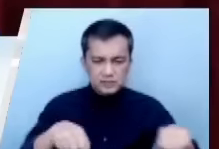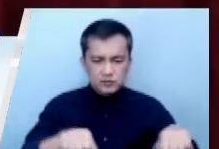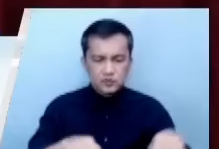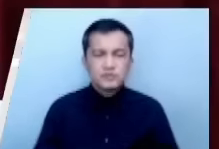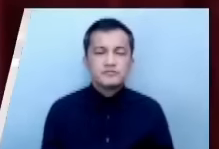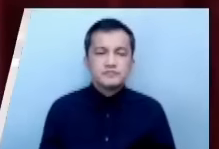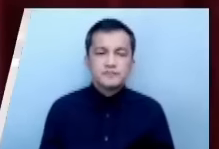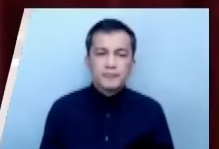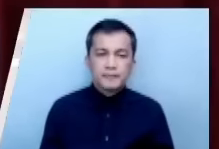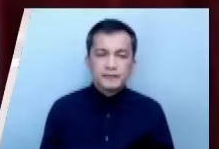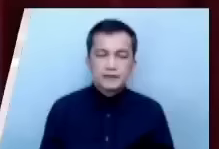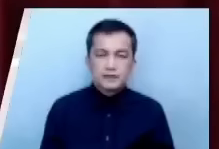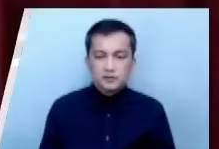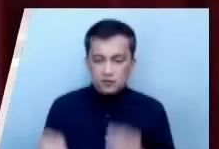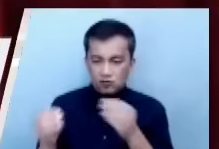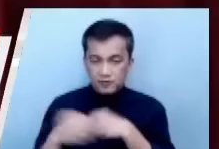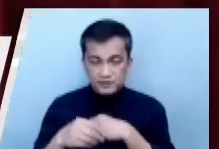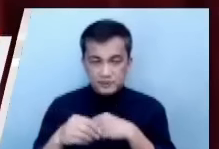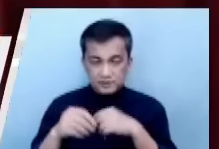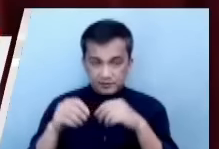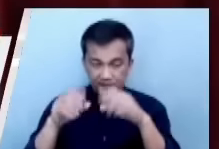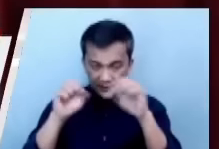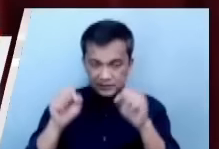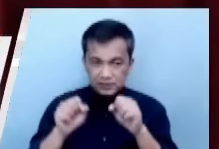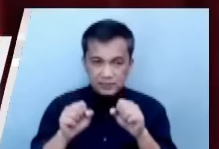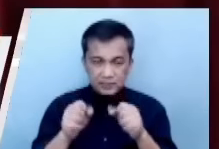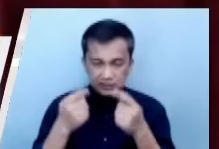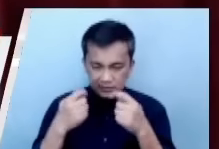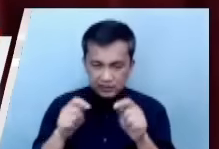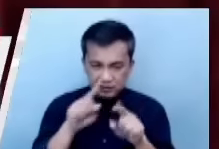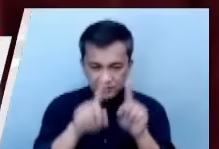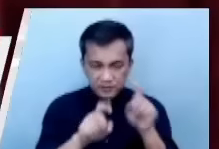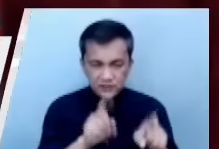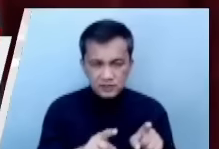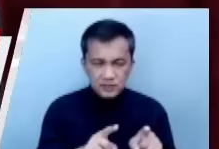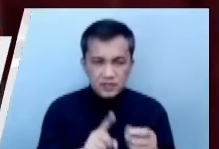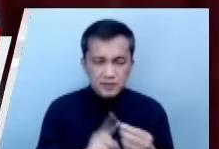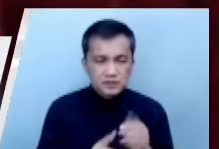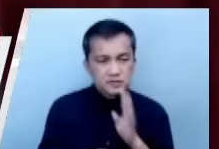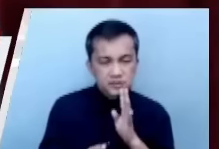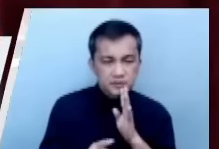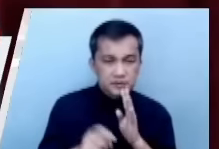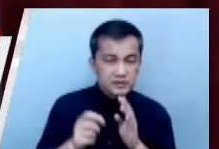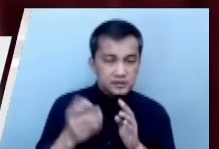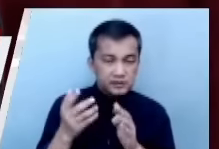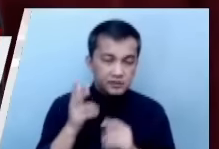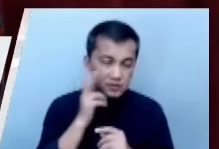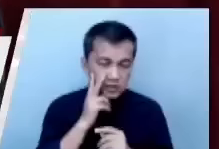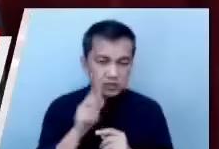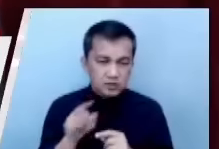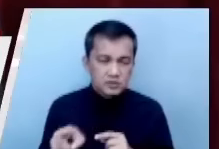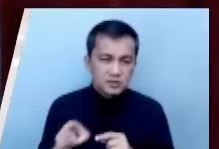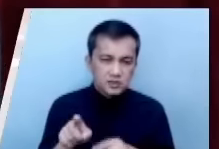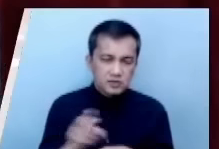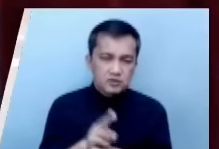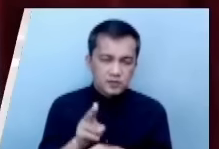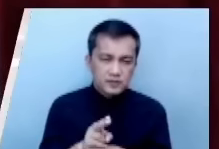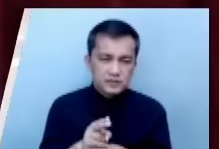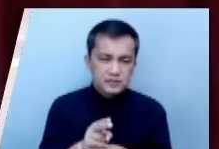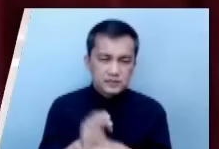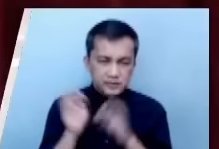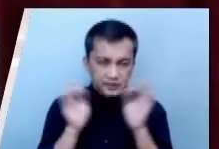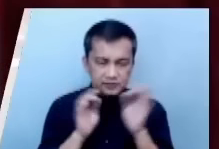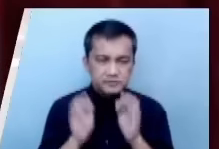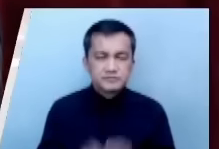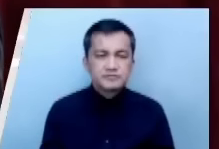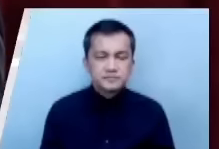ng Malacanang press corps na tanungin ang Pangulo ukol sa sinabi ni dating Pangulong Rodrigo Duterte na umano'y gumagamit siya ng illegal na droga,